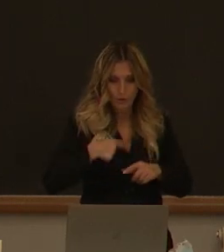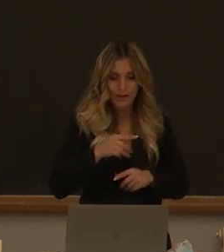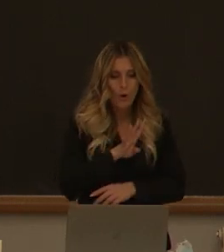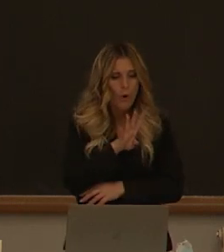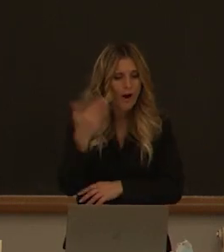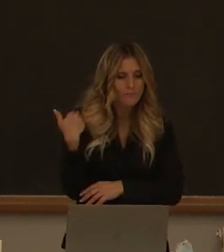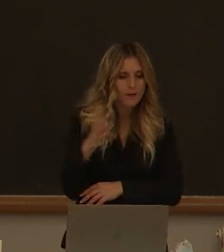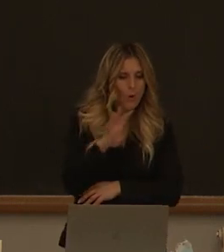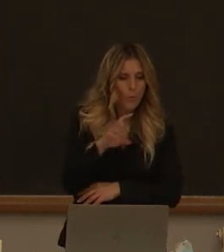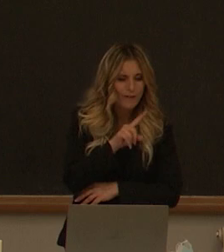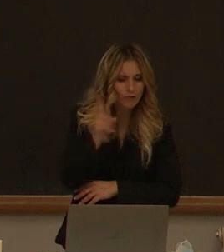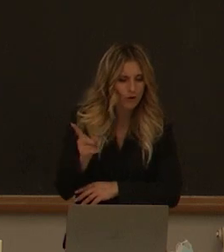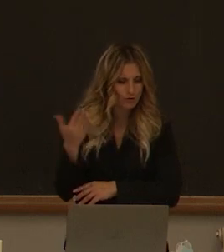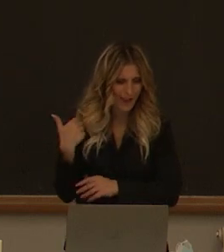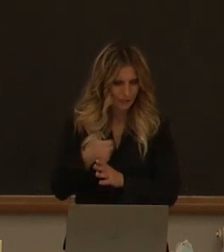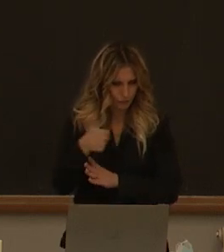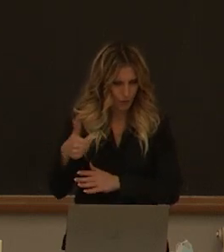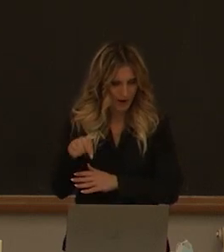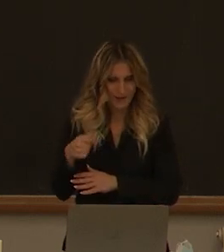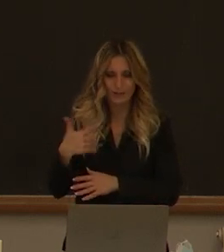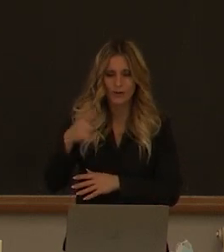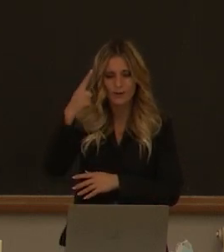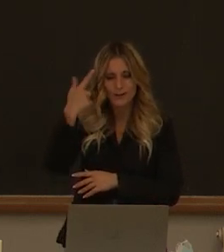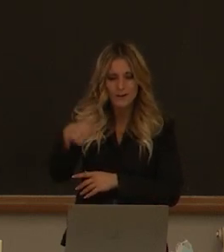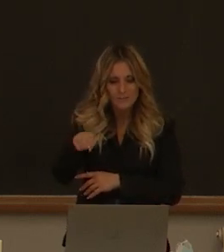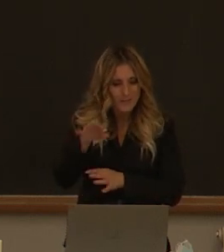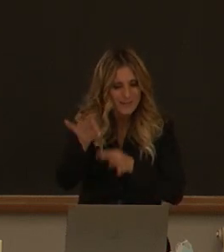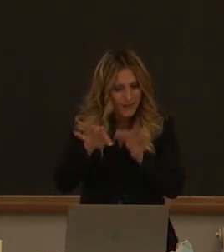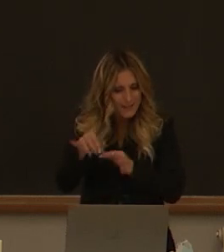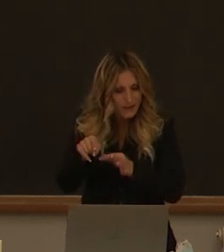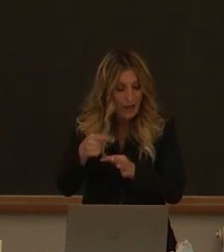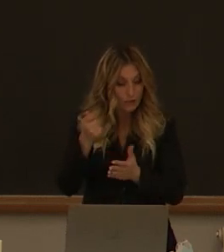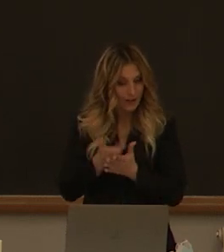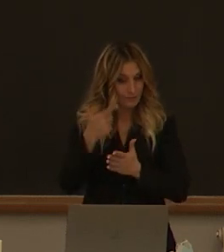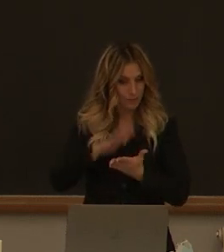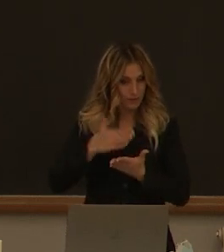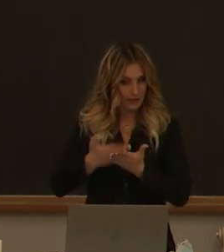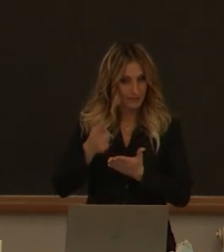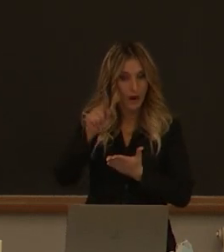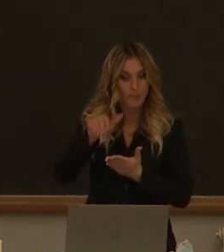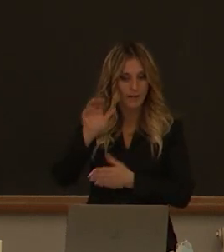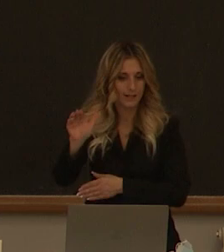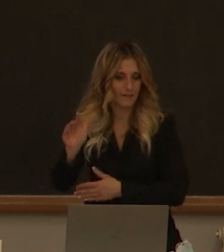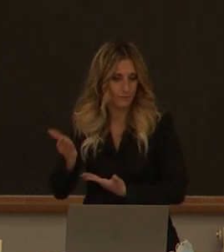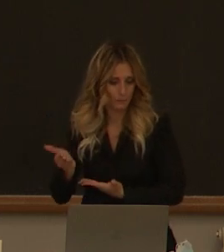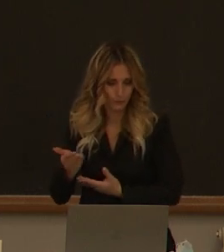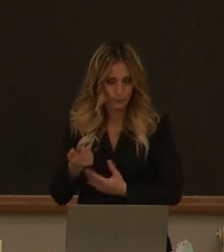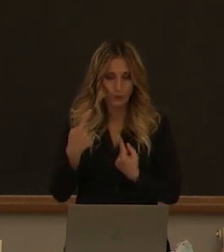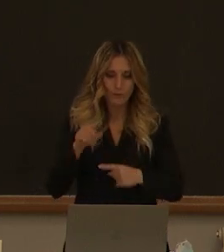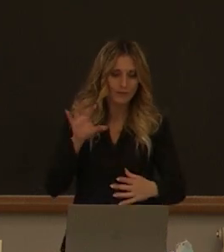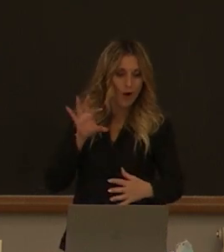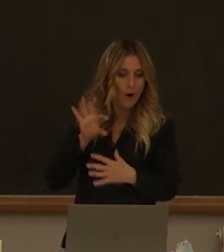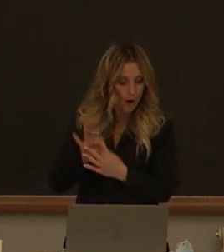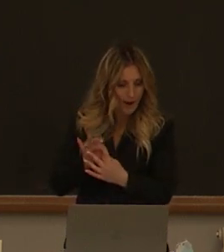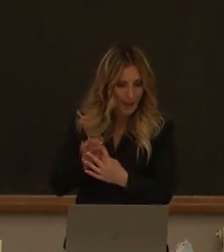basata proprio sulle teorie che lei ha appena esplicato per il futuro. Quindi devo dire che questo